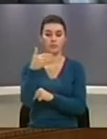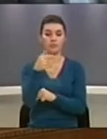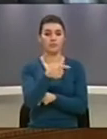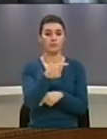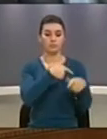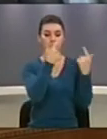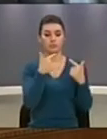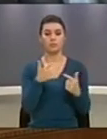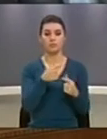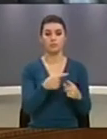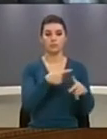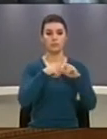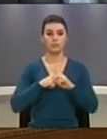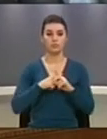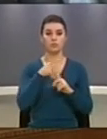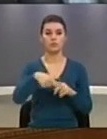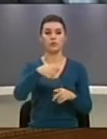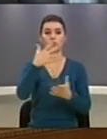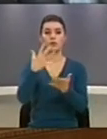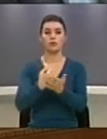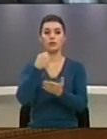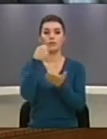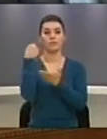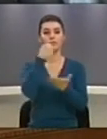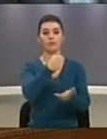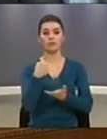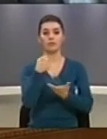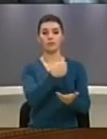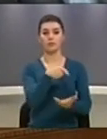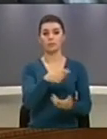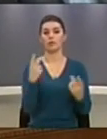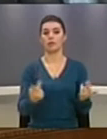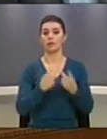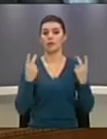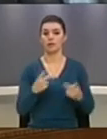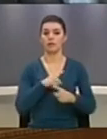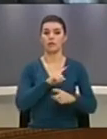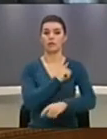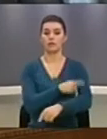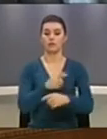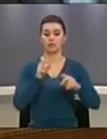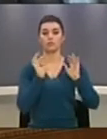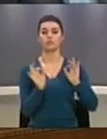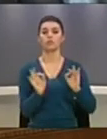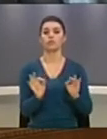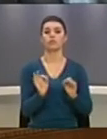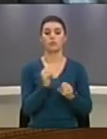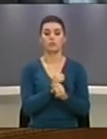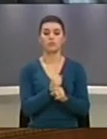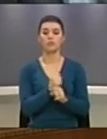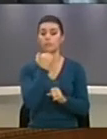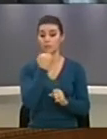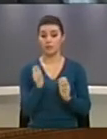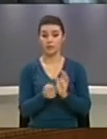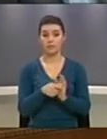t'i kontribuonte edhe vetë investitorëve, sepse siguria e investimeve të tyre për të ardhmen do të ishte më e madhe meqense pak a shumë në momentin e